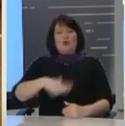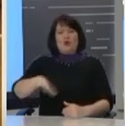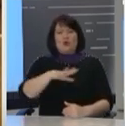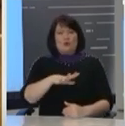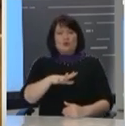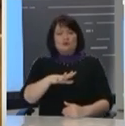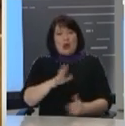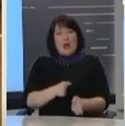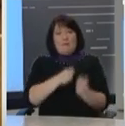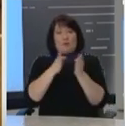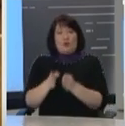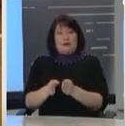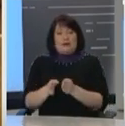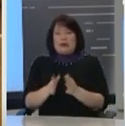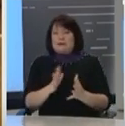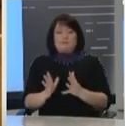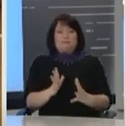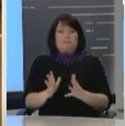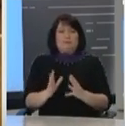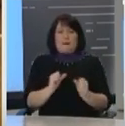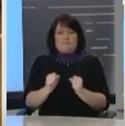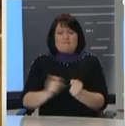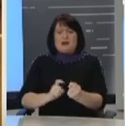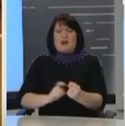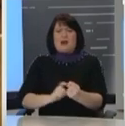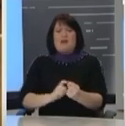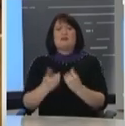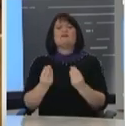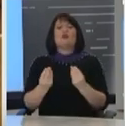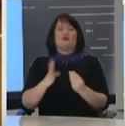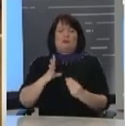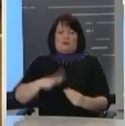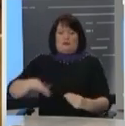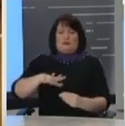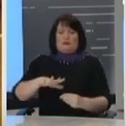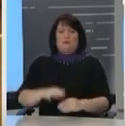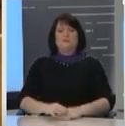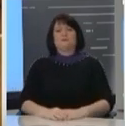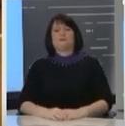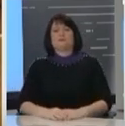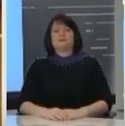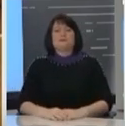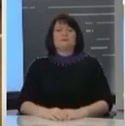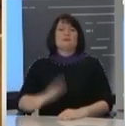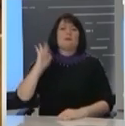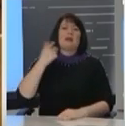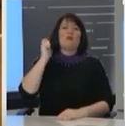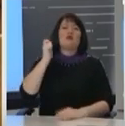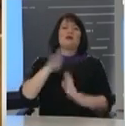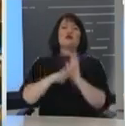εκνευρισμό και αμηχανία σε πολλούς. Πρώτα απ' όλα στο παλιό πολιτικό